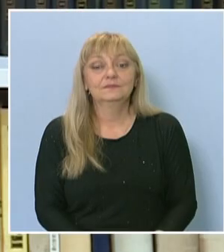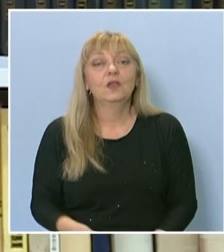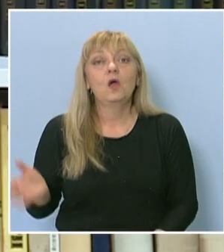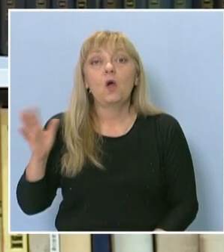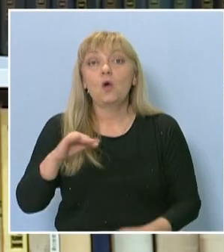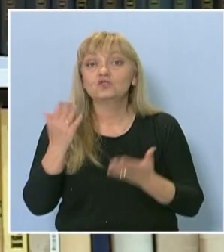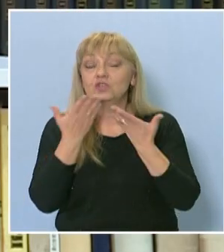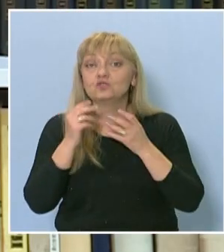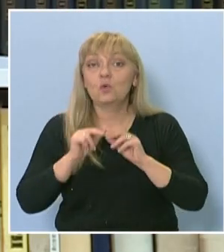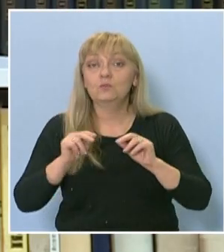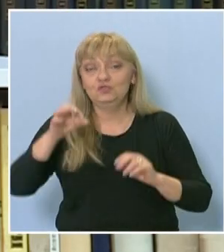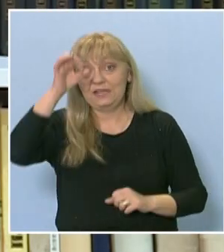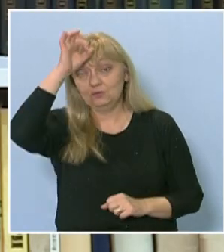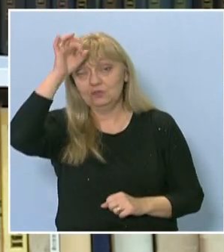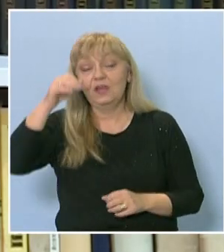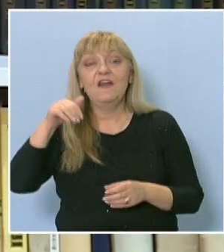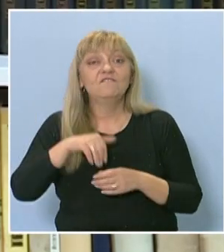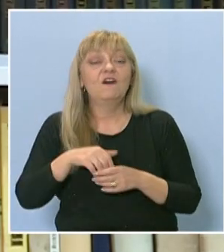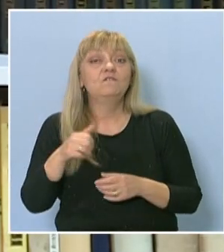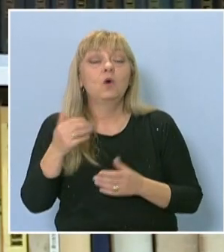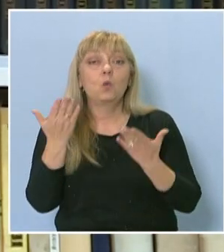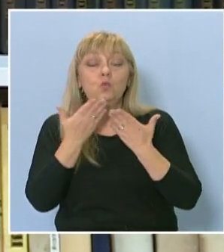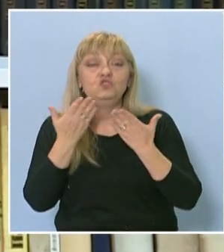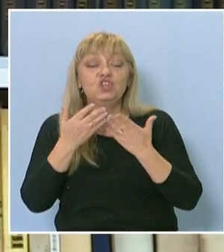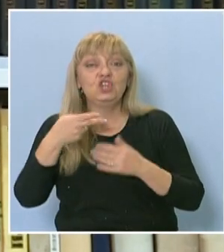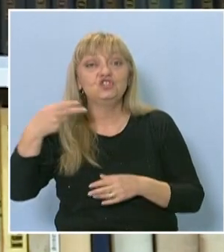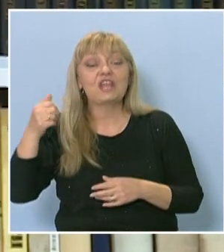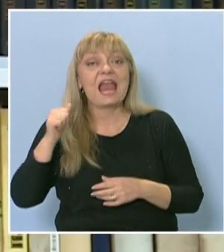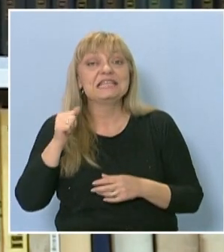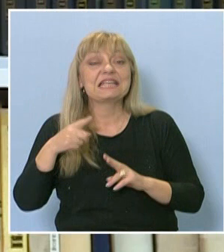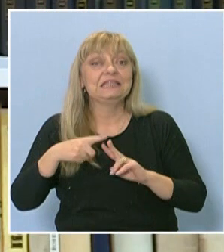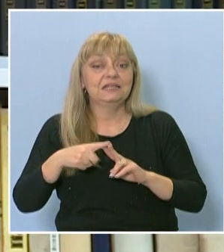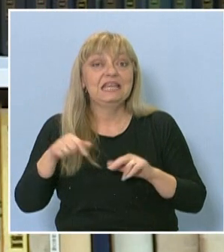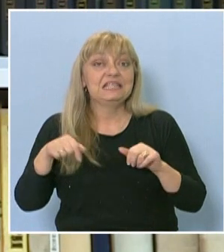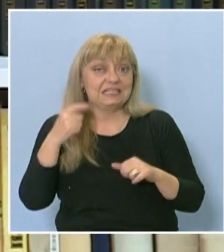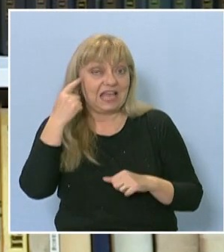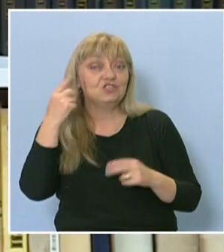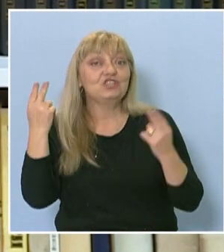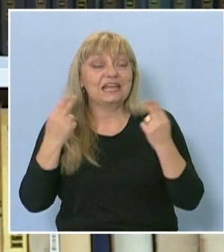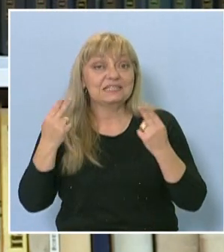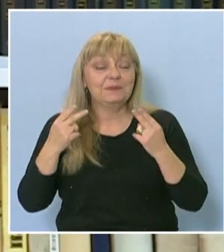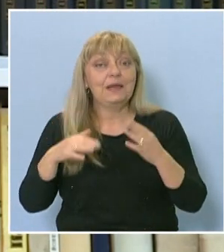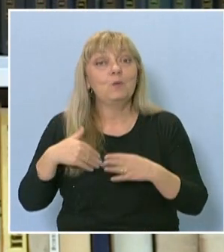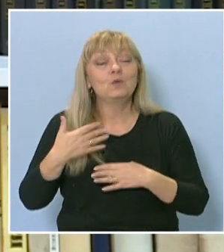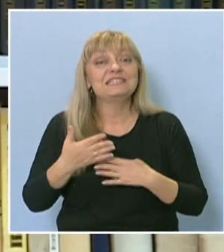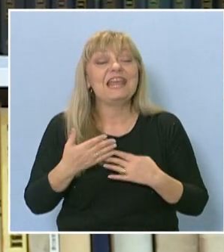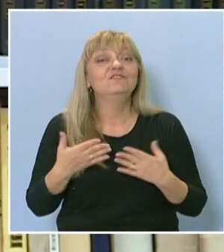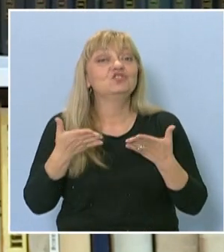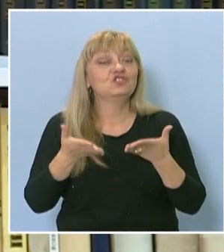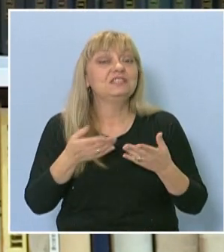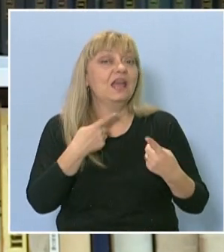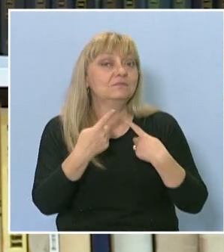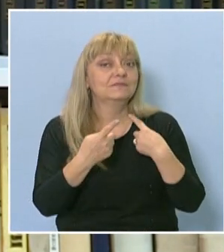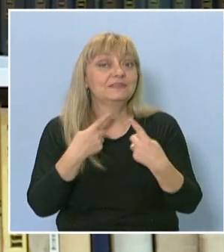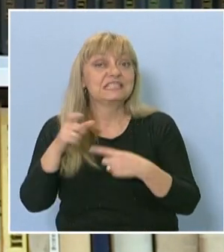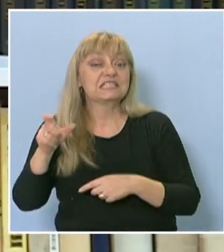Още за обучението на учениците в училище Александър Пушкин. Сега ще разберем от нашите следващи събеседници.